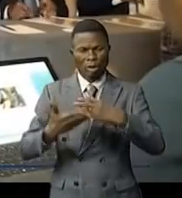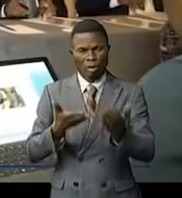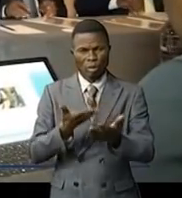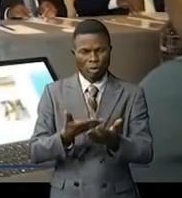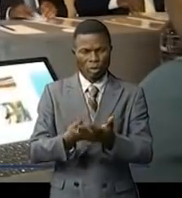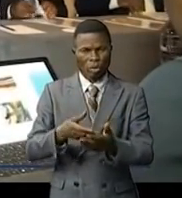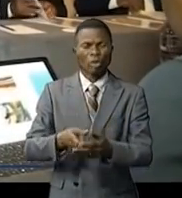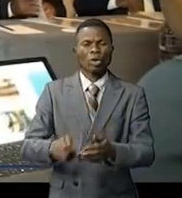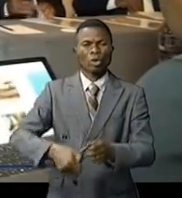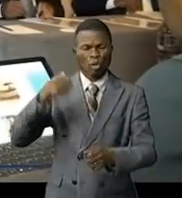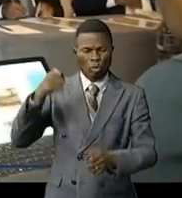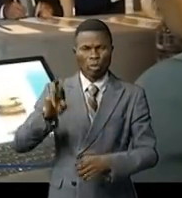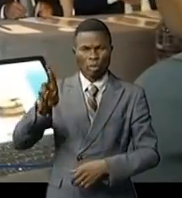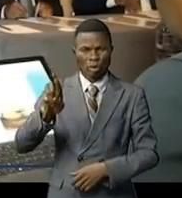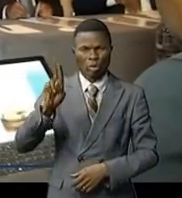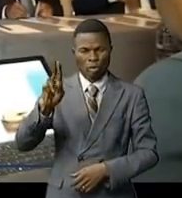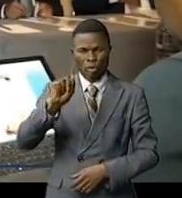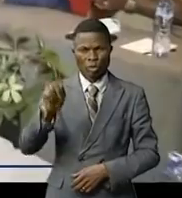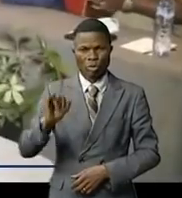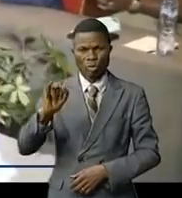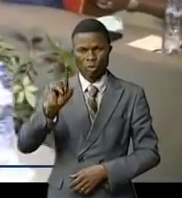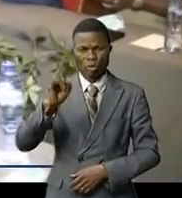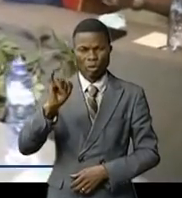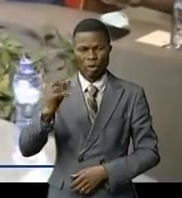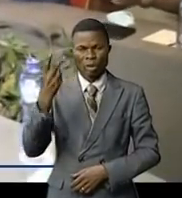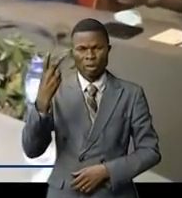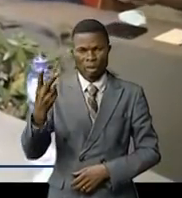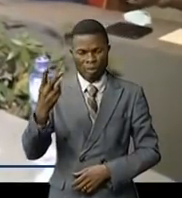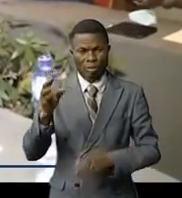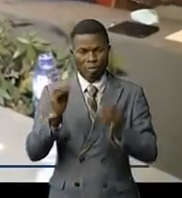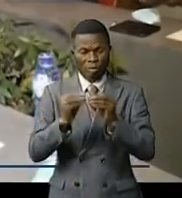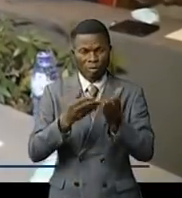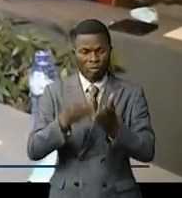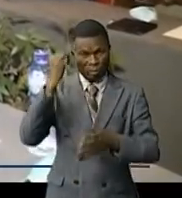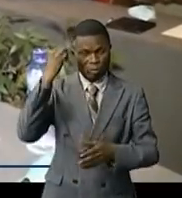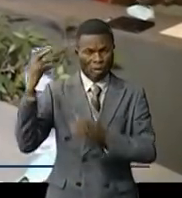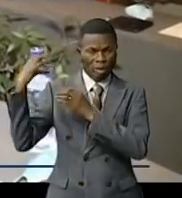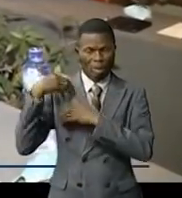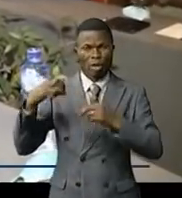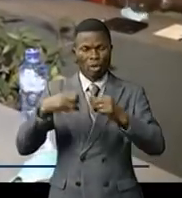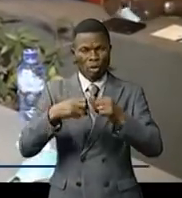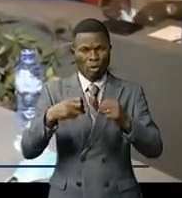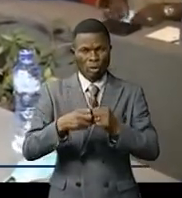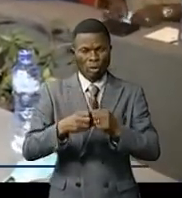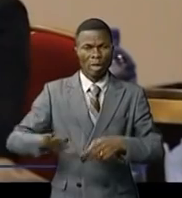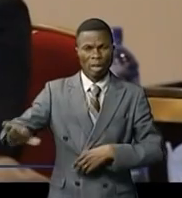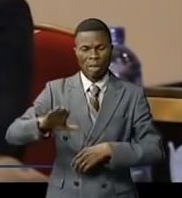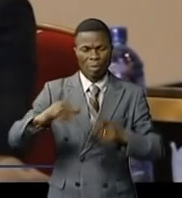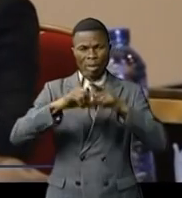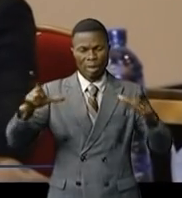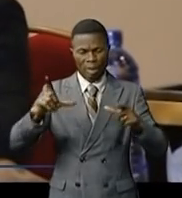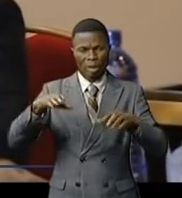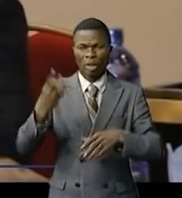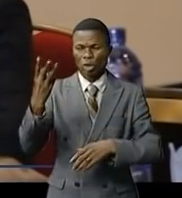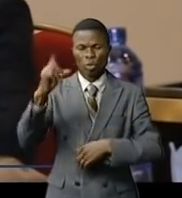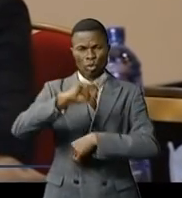la centrale de Rusizi 2. Atelier qui fait suite à la dernière Assemblée générale des ministres en charge de l'énergie des pays de Grands Lacs. Pendant